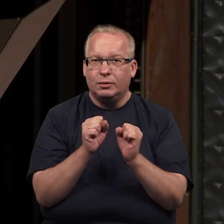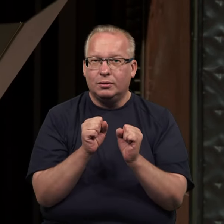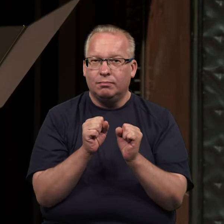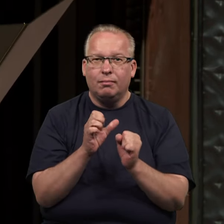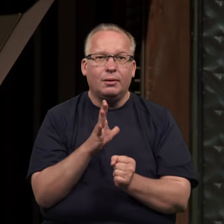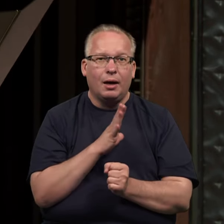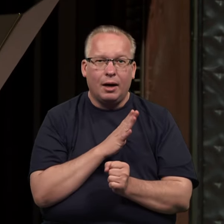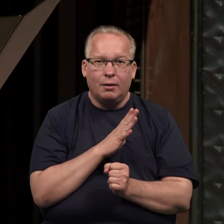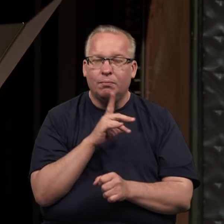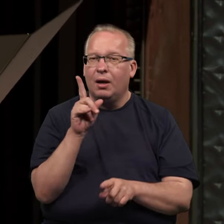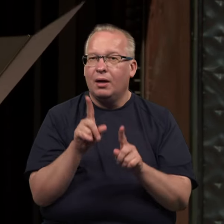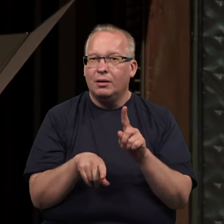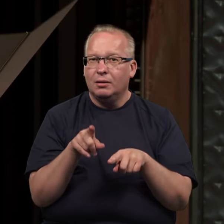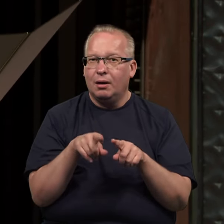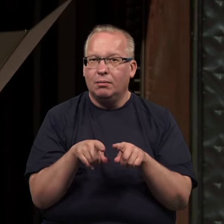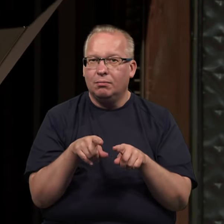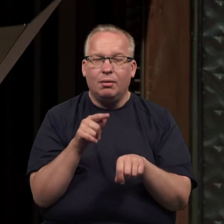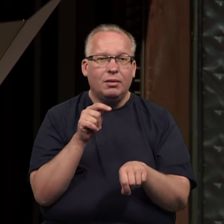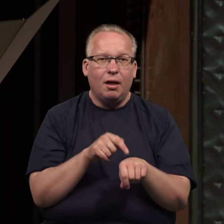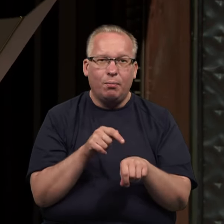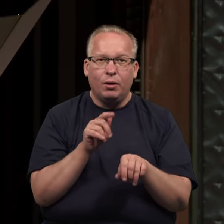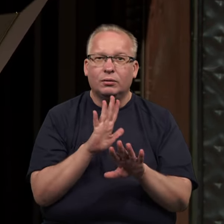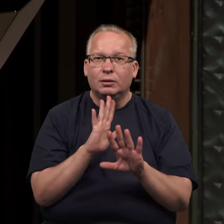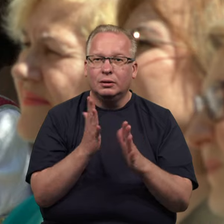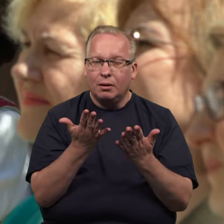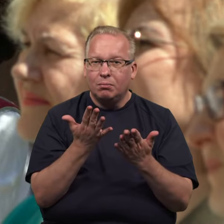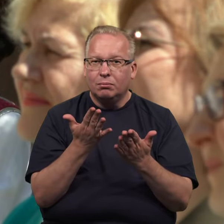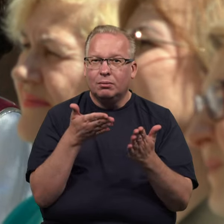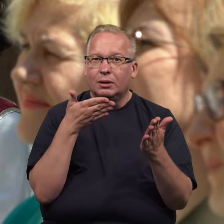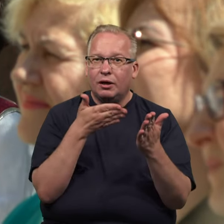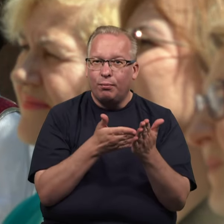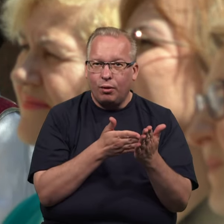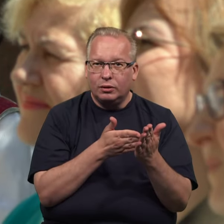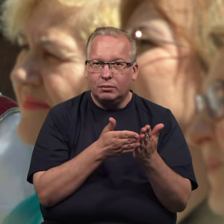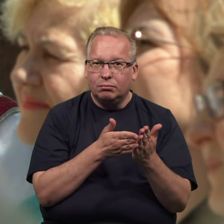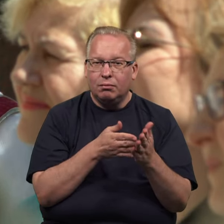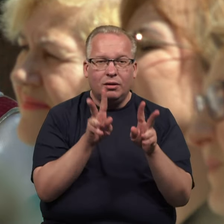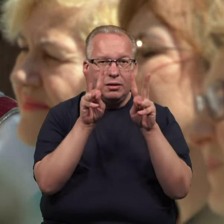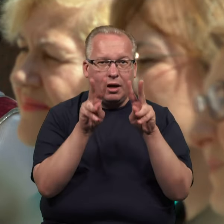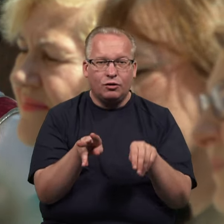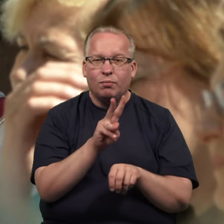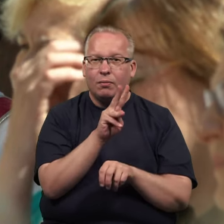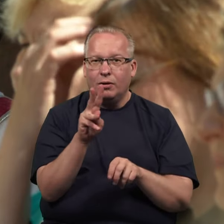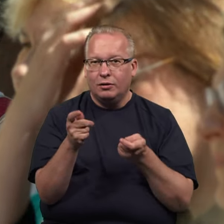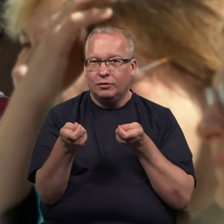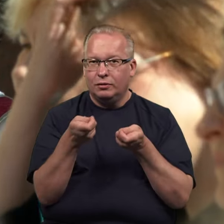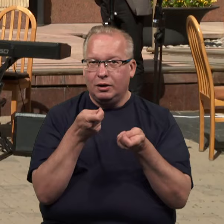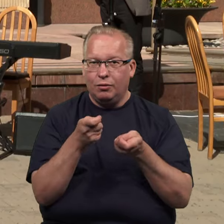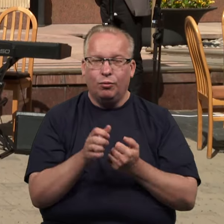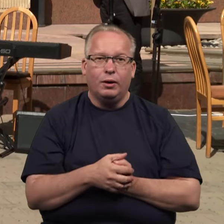Jei ribos nepajusim, lyg siūlos plonos, nepažinsime, kas diriguoja.